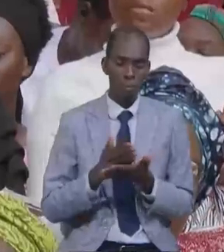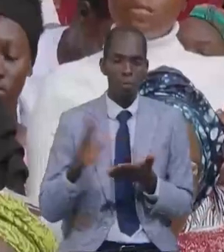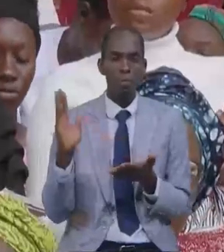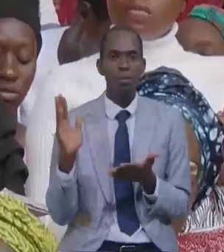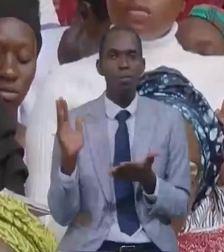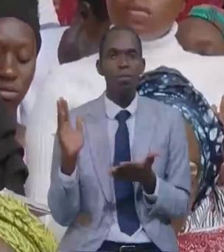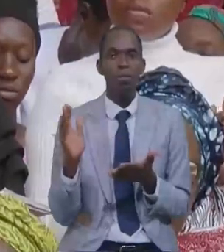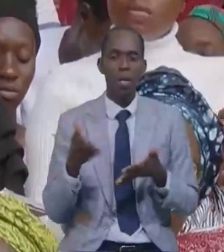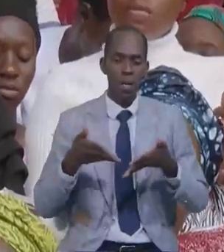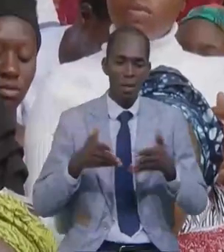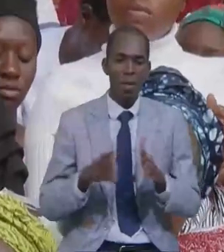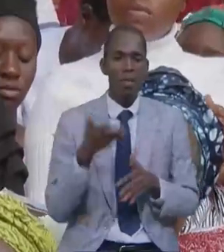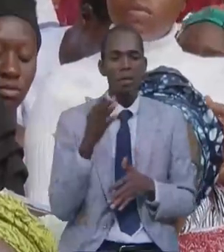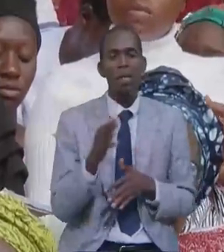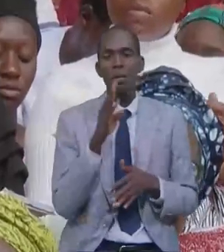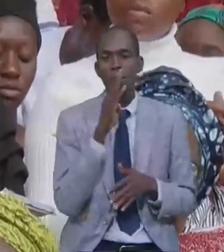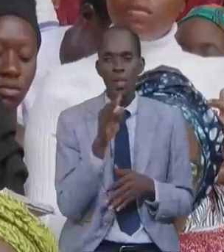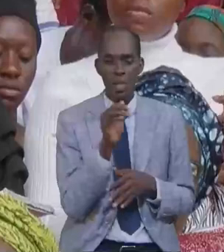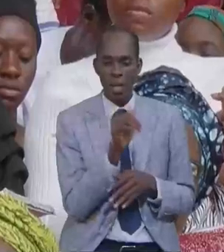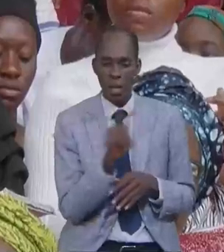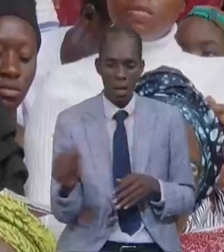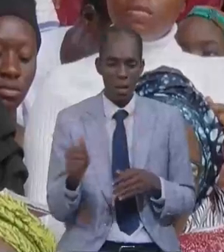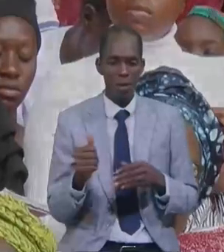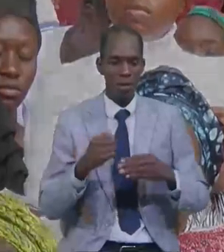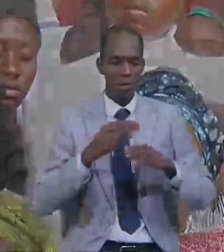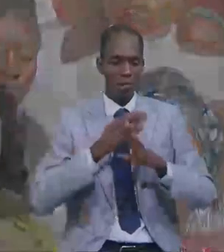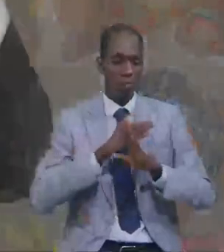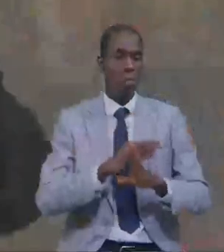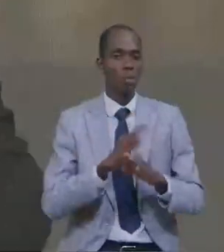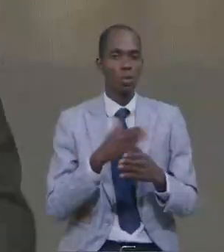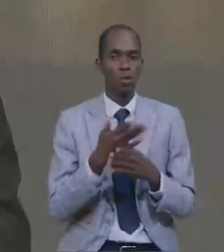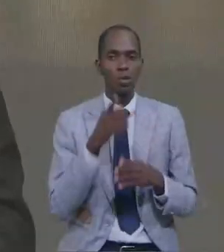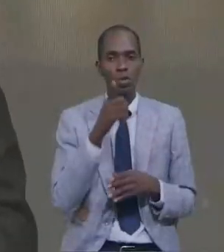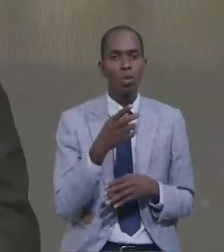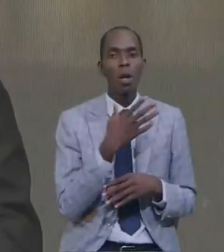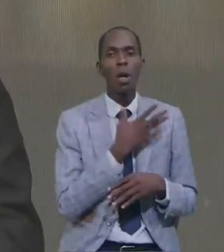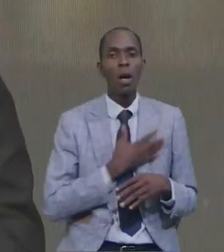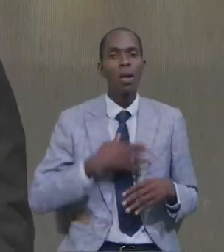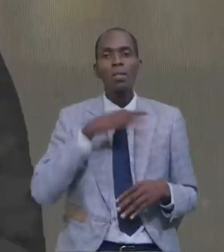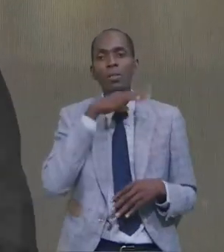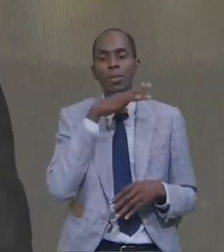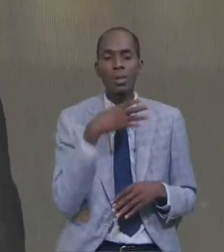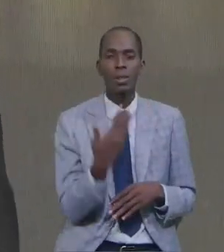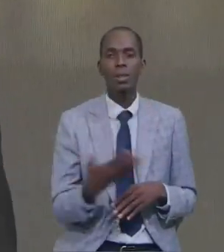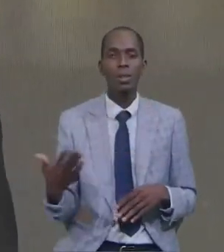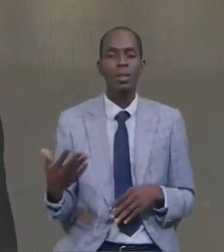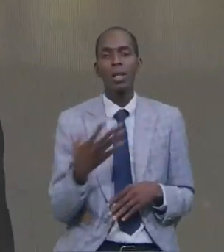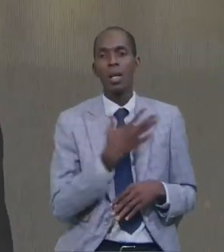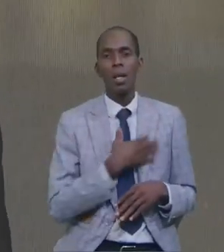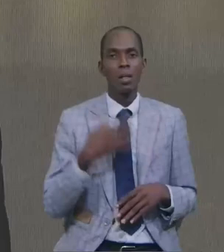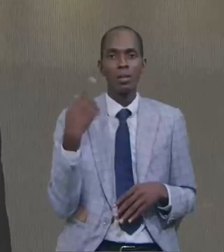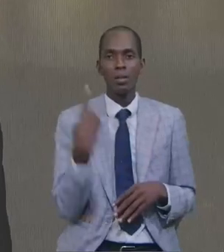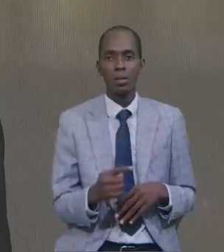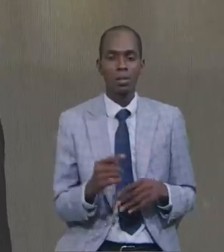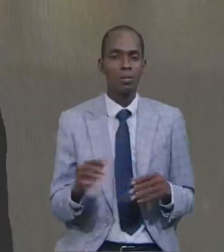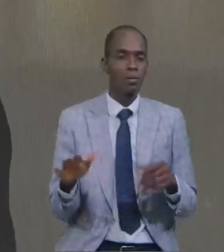souillure. Il y a quoi rejetant toute souillure et tout excès de malice. Débarrassez ça de votre vie. Si